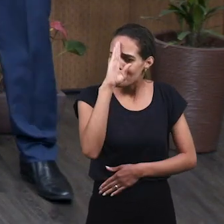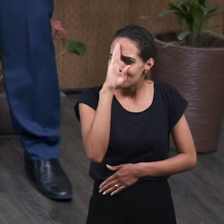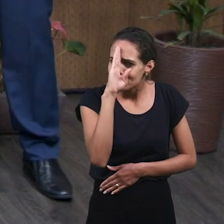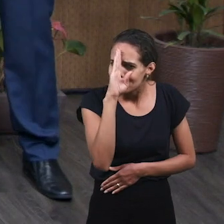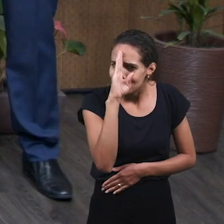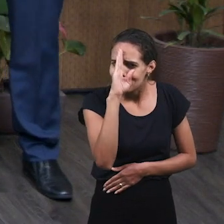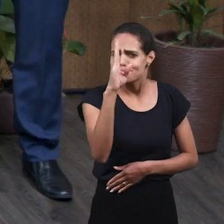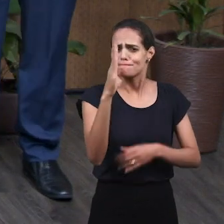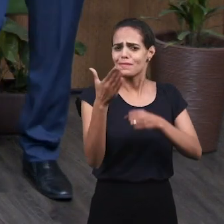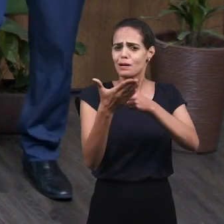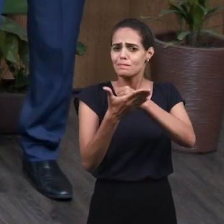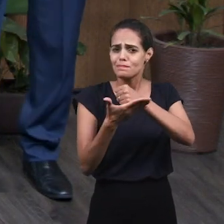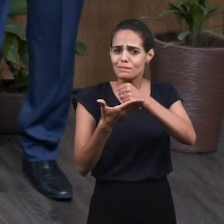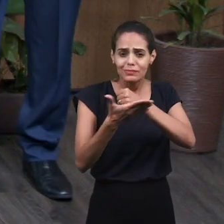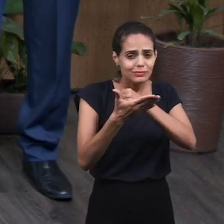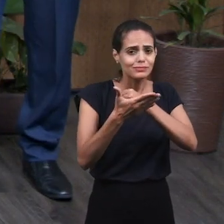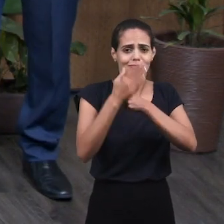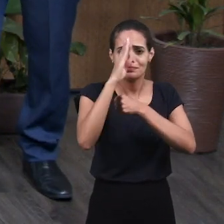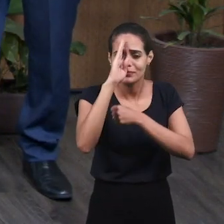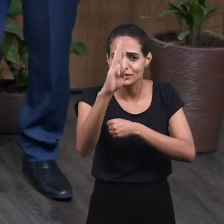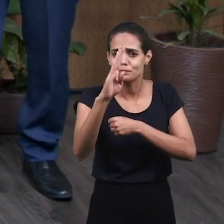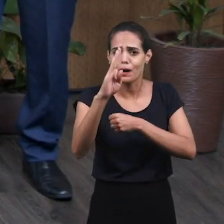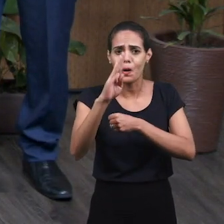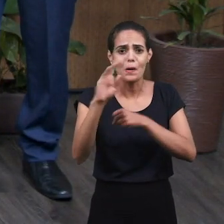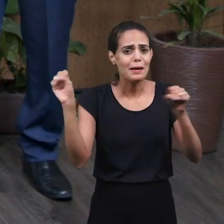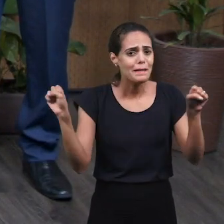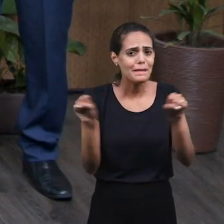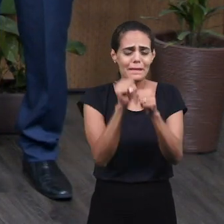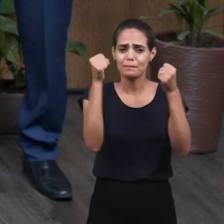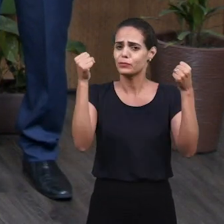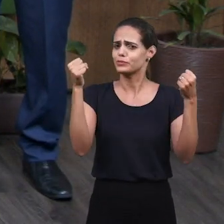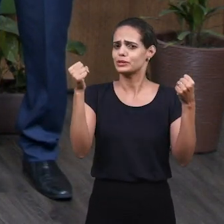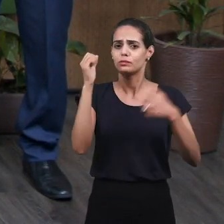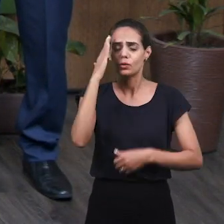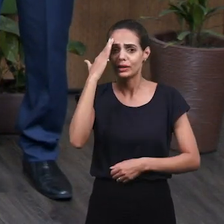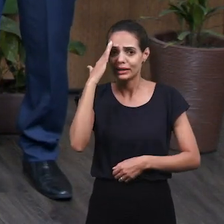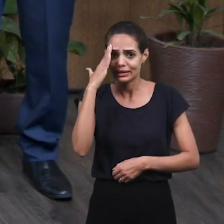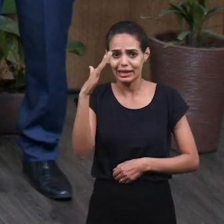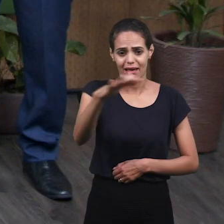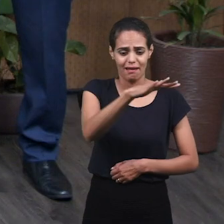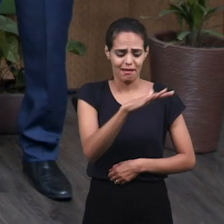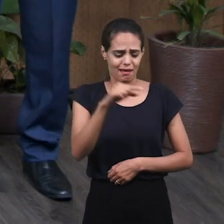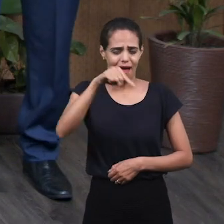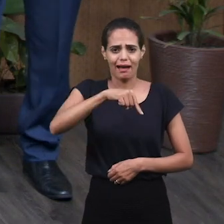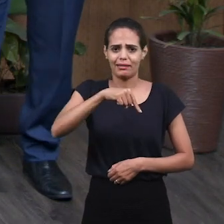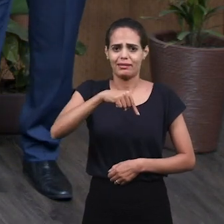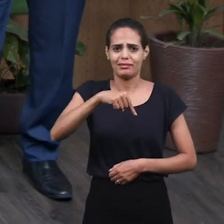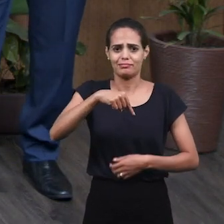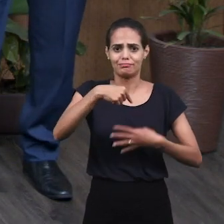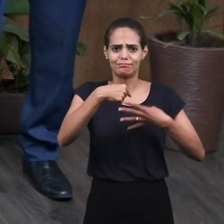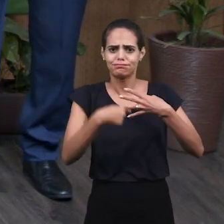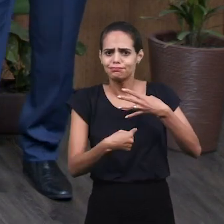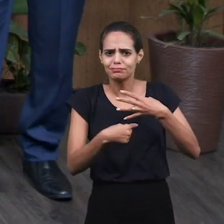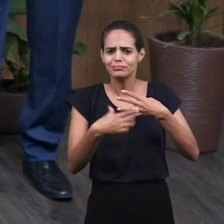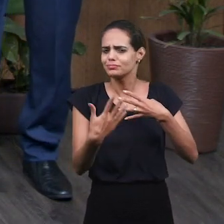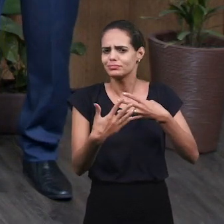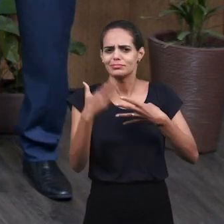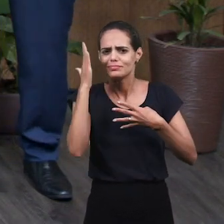Il n'est pas possible d'être compris dans le plan du raisonnement humain, c'est-à-dire, il n'a